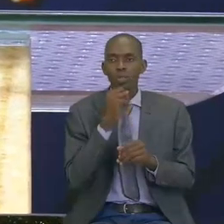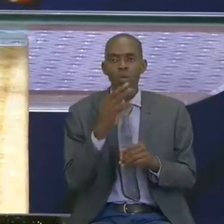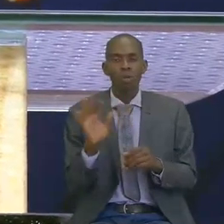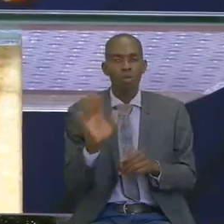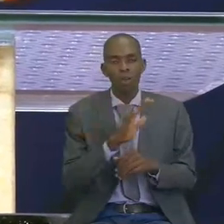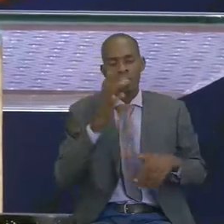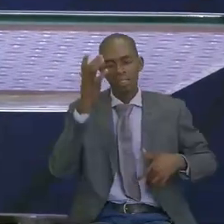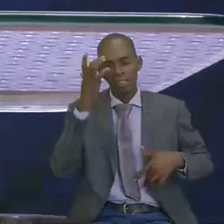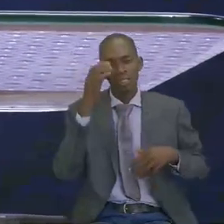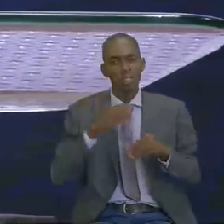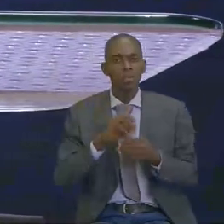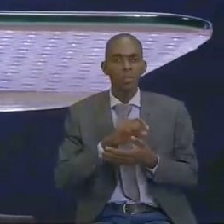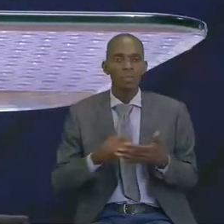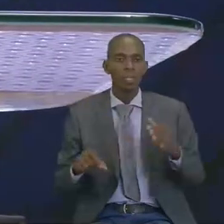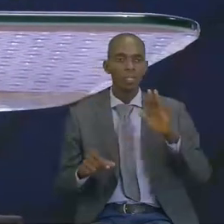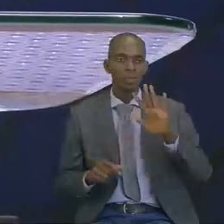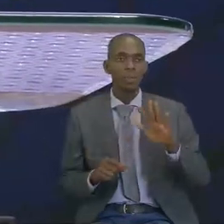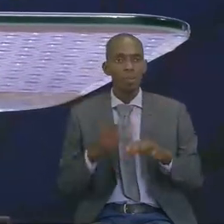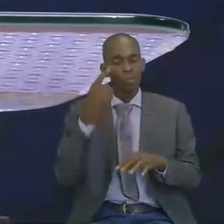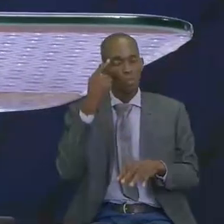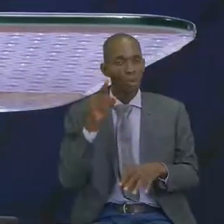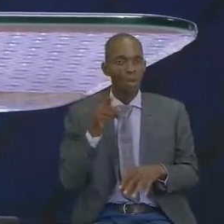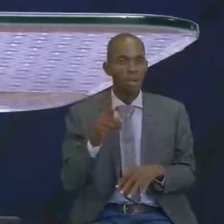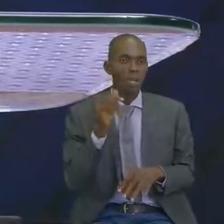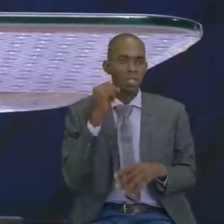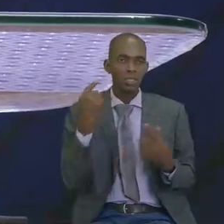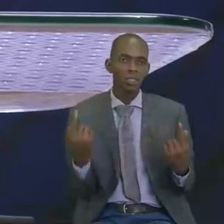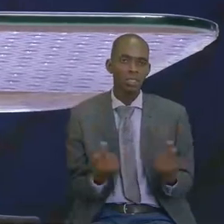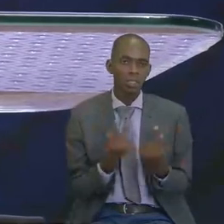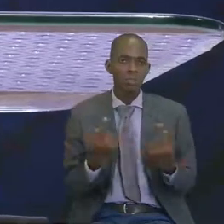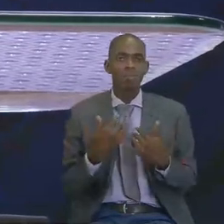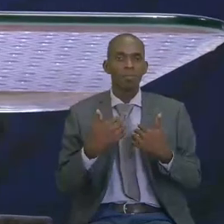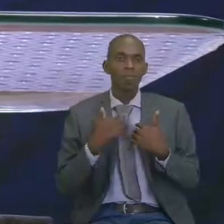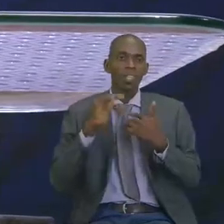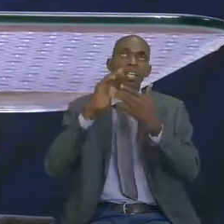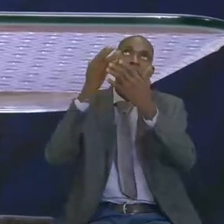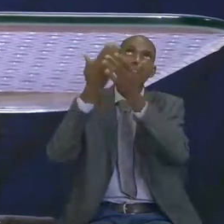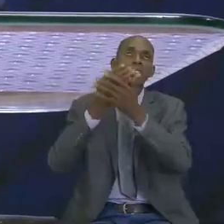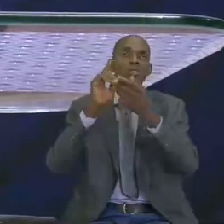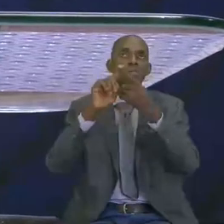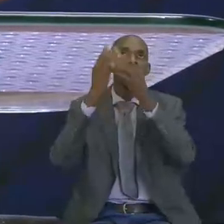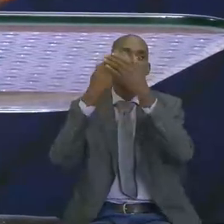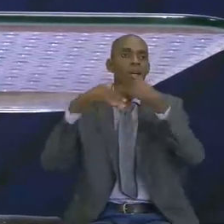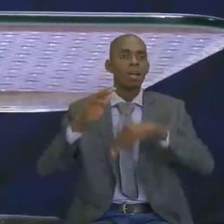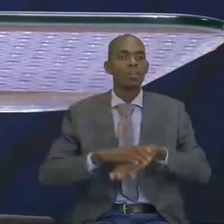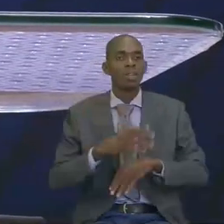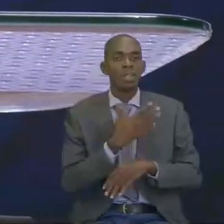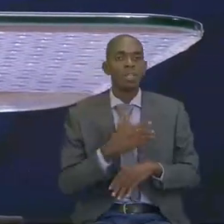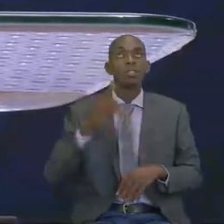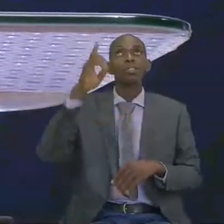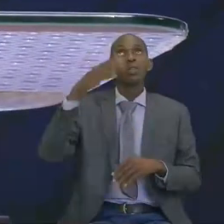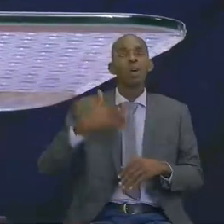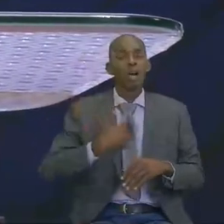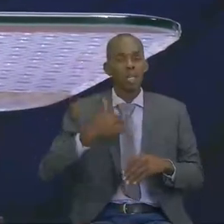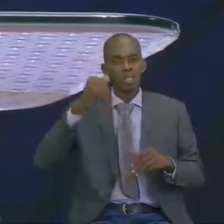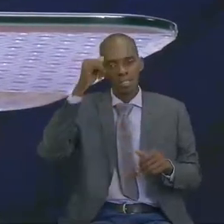5 nous dit, car ses péchés se sont accumulés jusqu'au ciel et